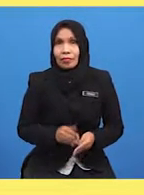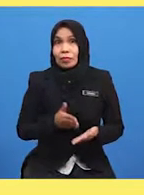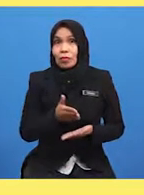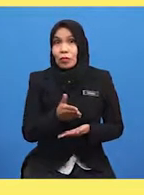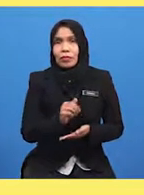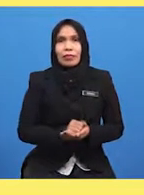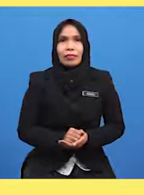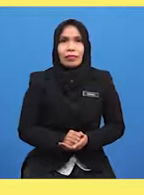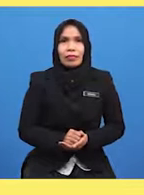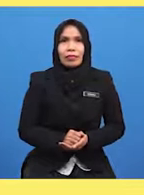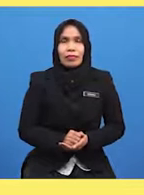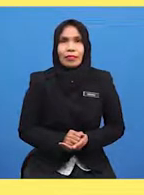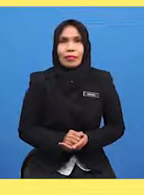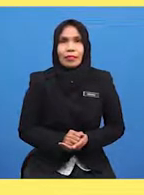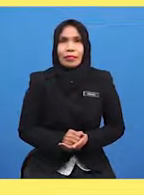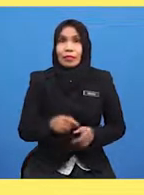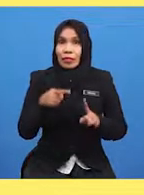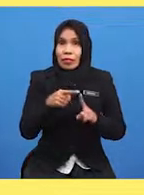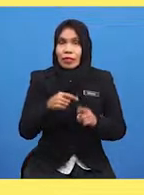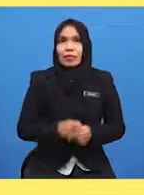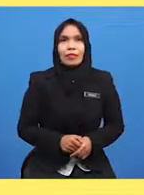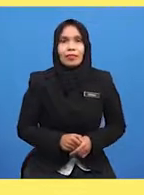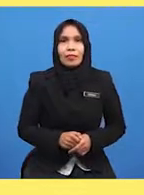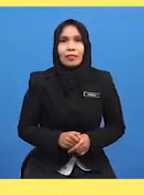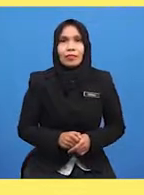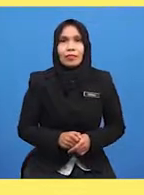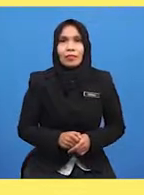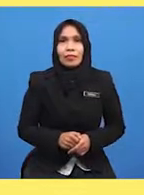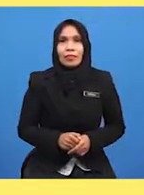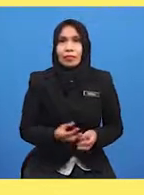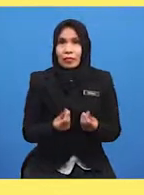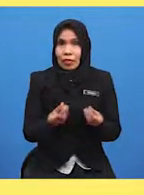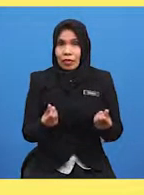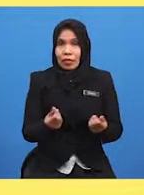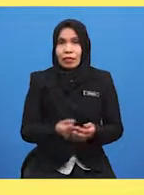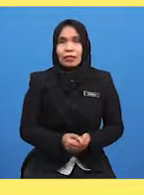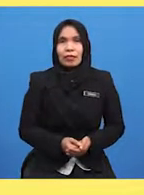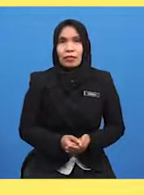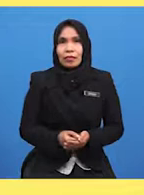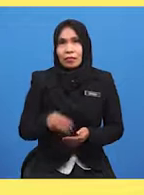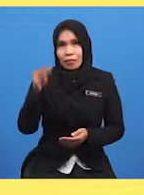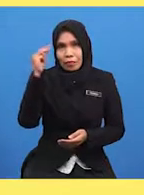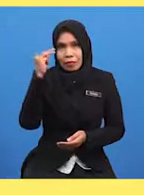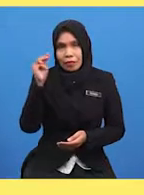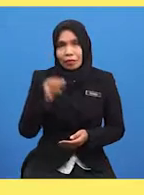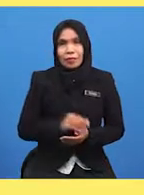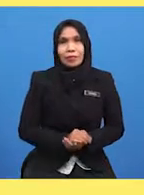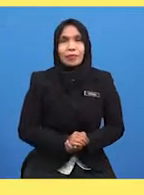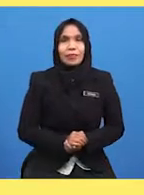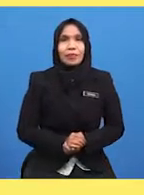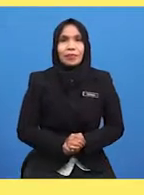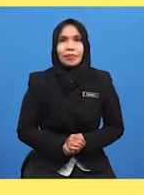England britten atau apabila kita membincangkan tentang fase barat ini kita sering menyebutnya